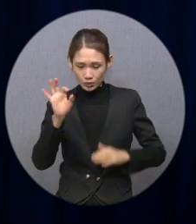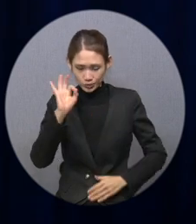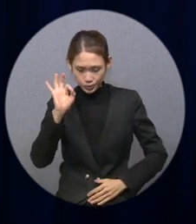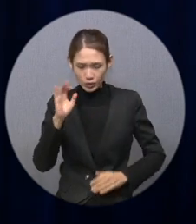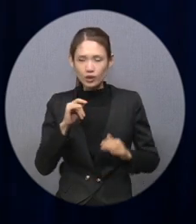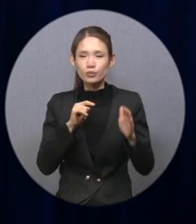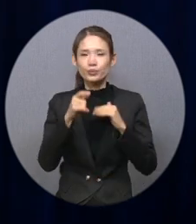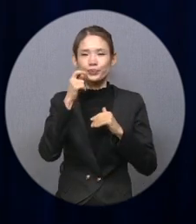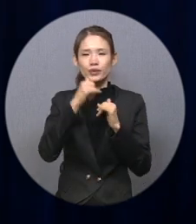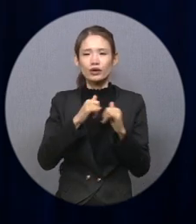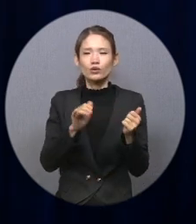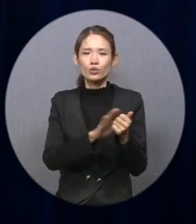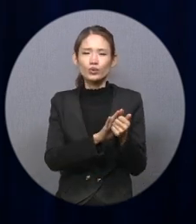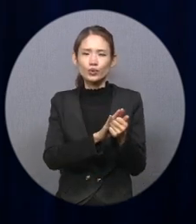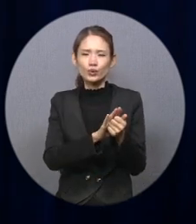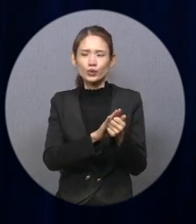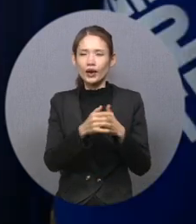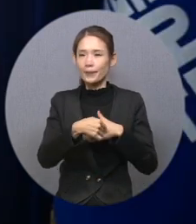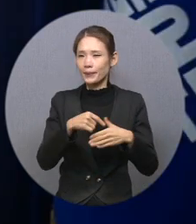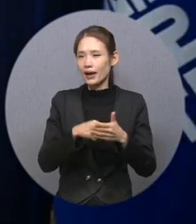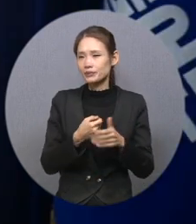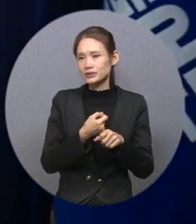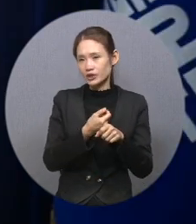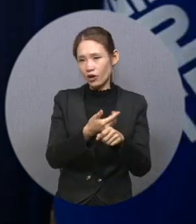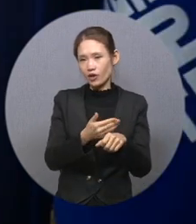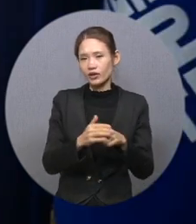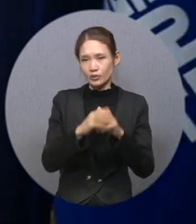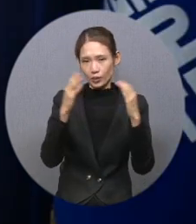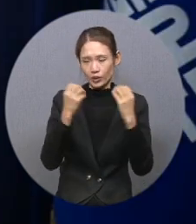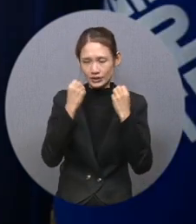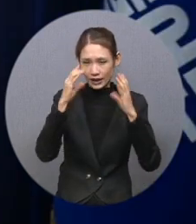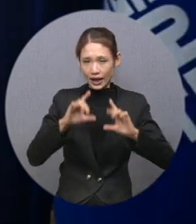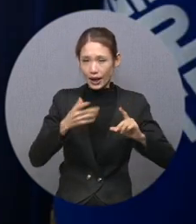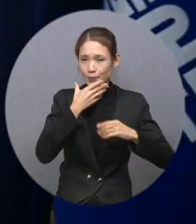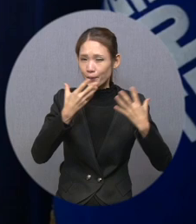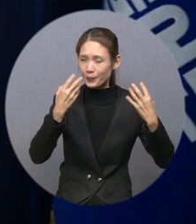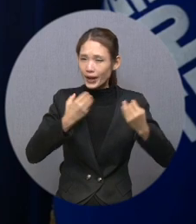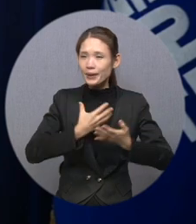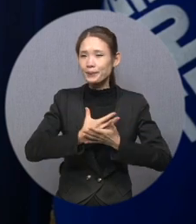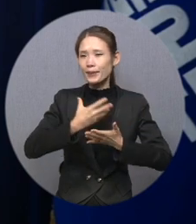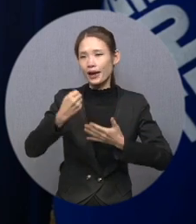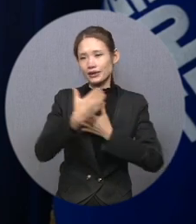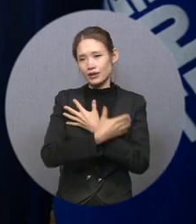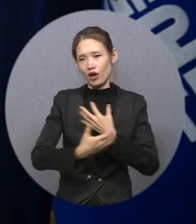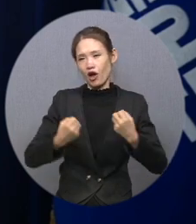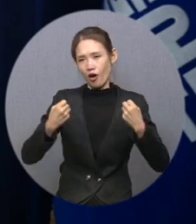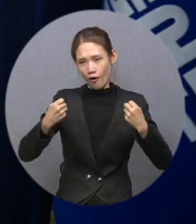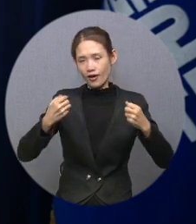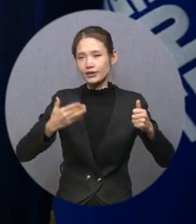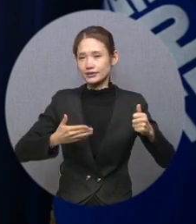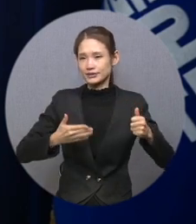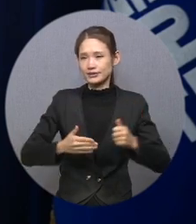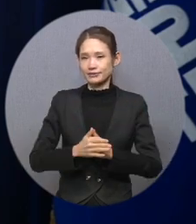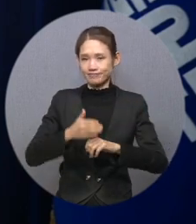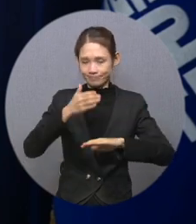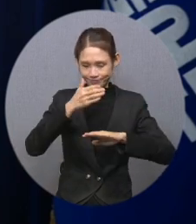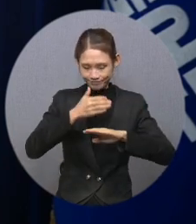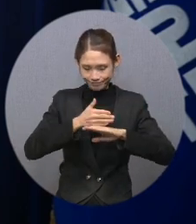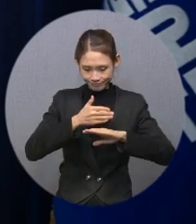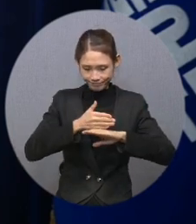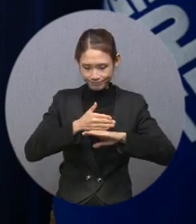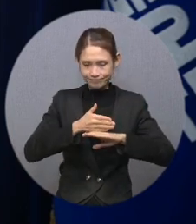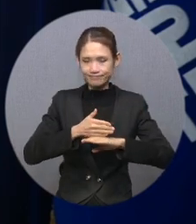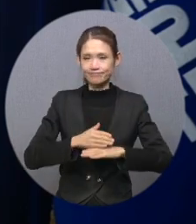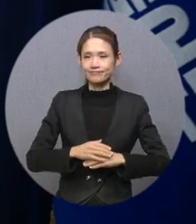위로의 마음을 잘 압니다 모두 새해 복 많이 받으시고 건강하십시오 고맙습니다